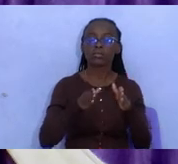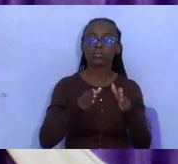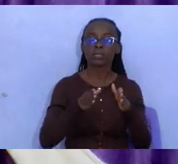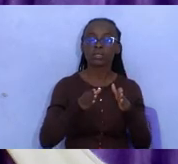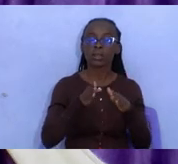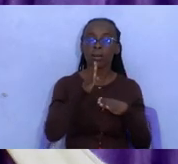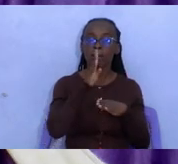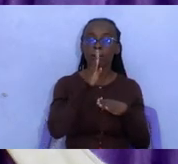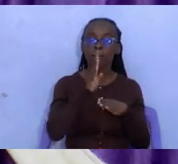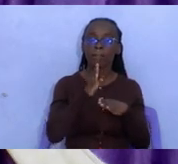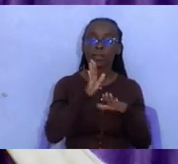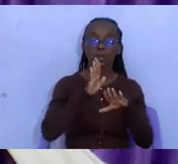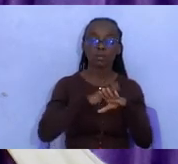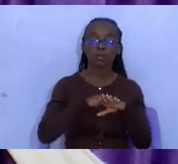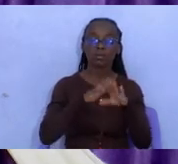mtu mzuri.